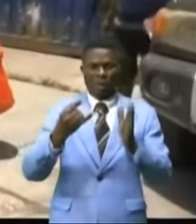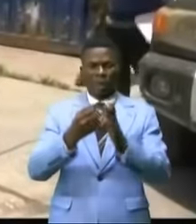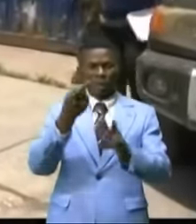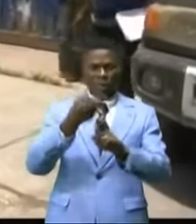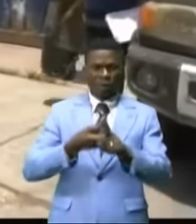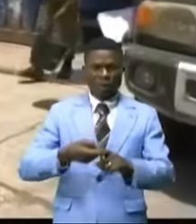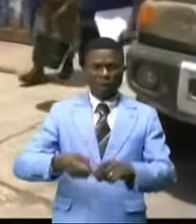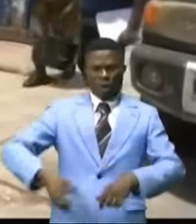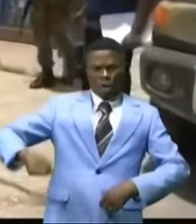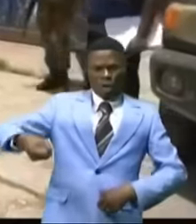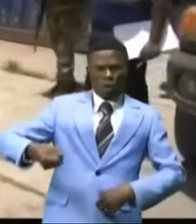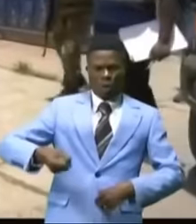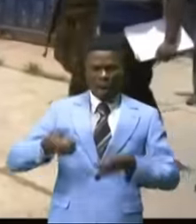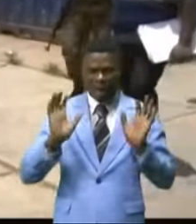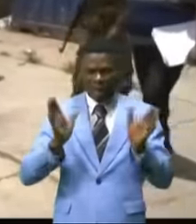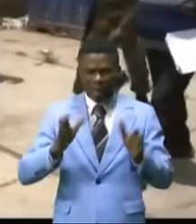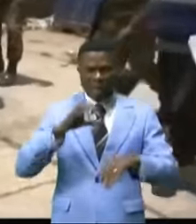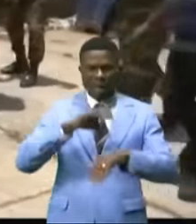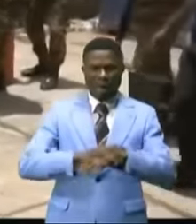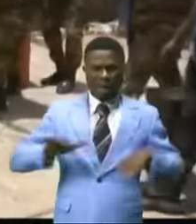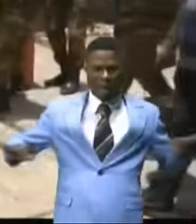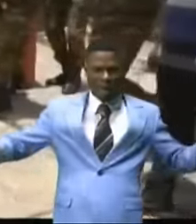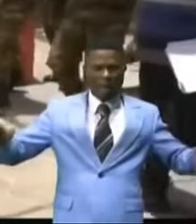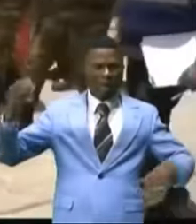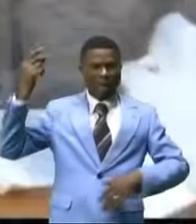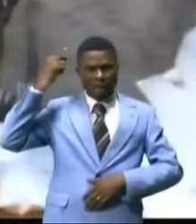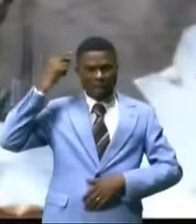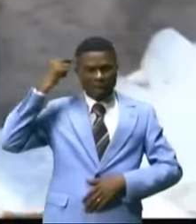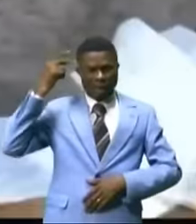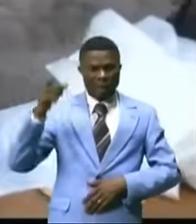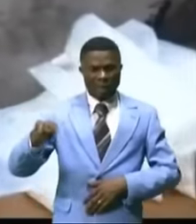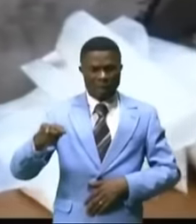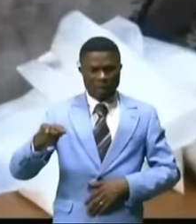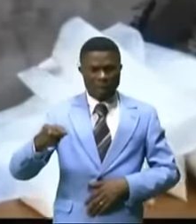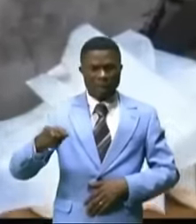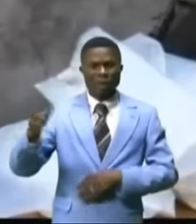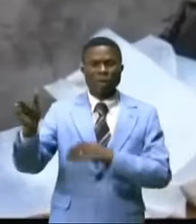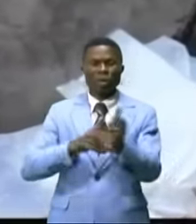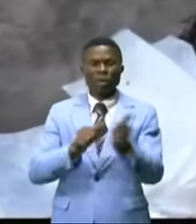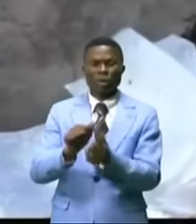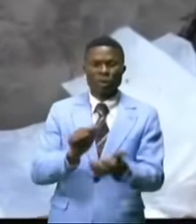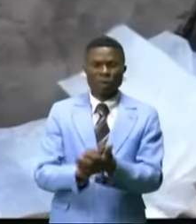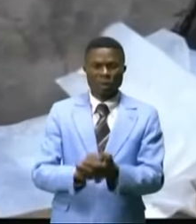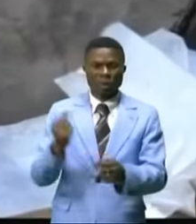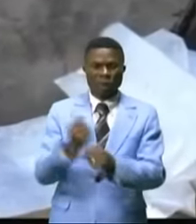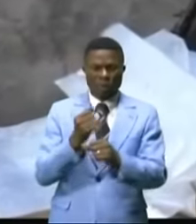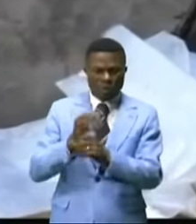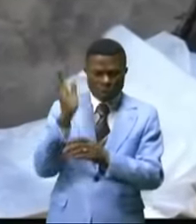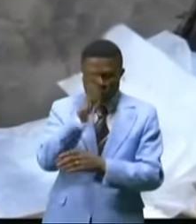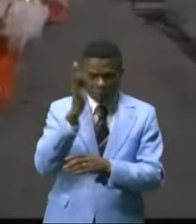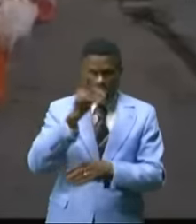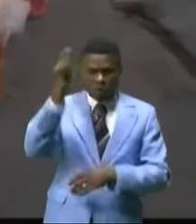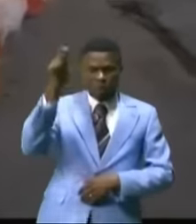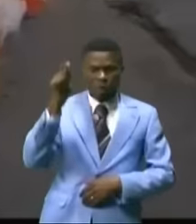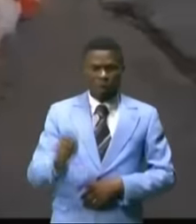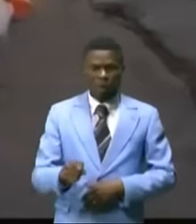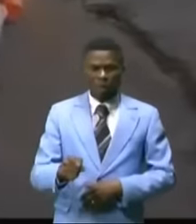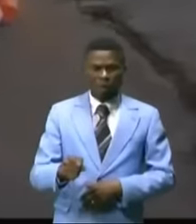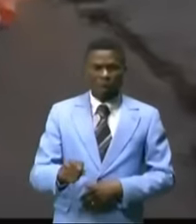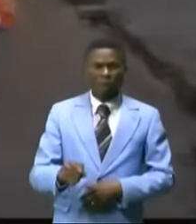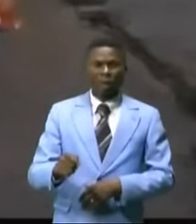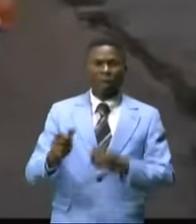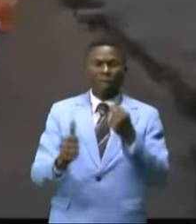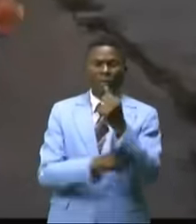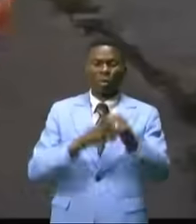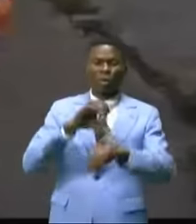suspects saisis à l'aéroport international d'Ndjili de Kinshasa ont été détruits. Pour les services des renseignements militaires, auteurs de ces jolis